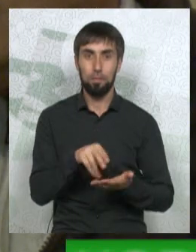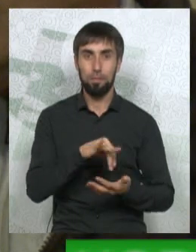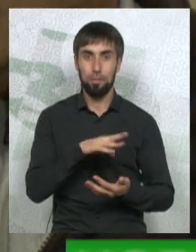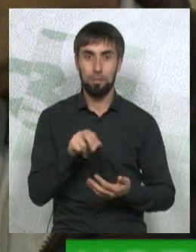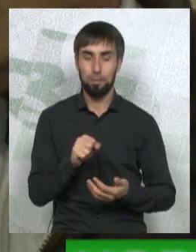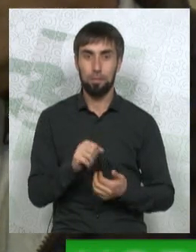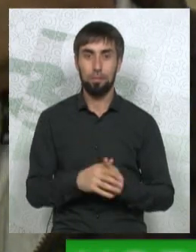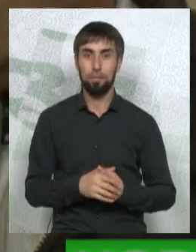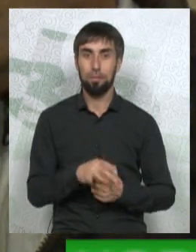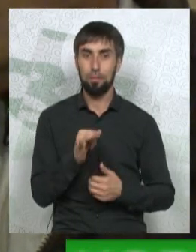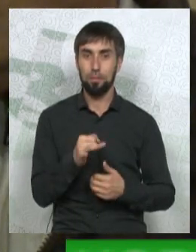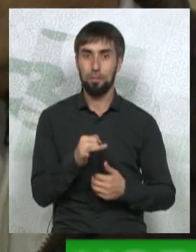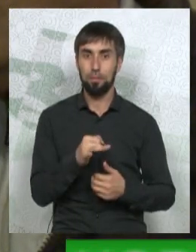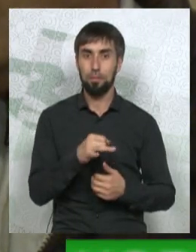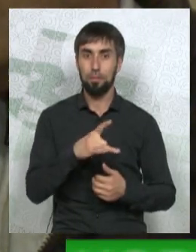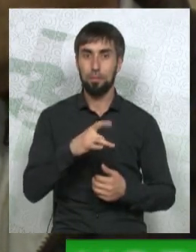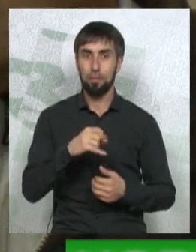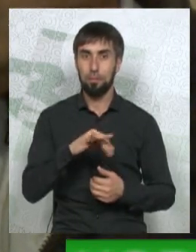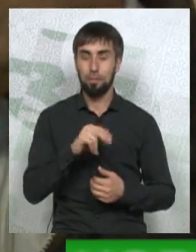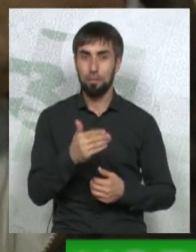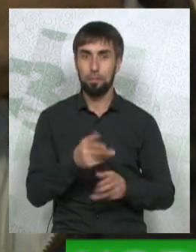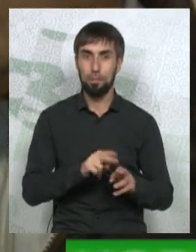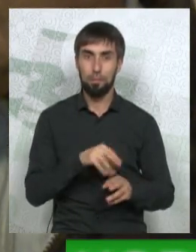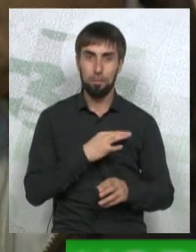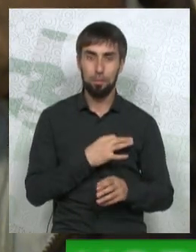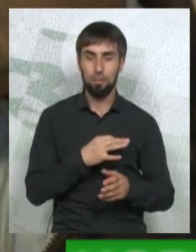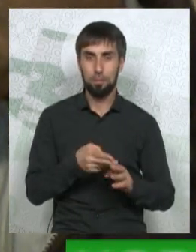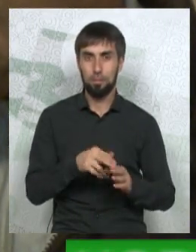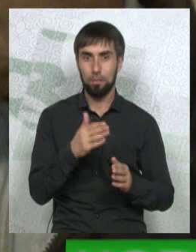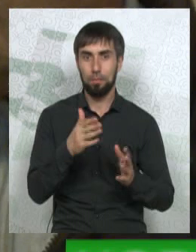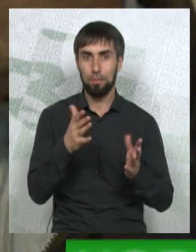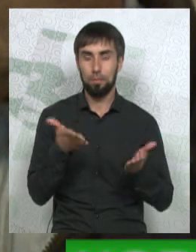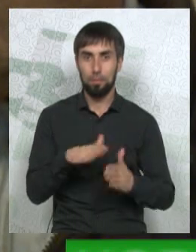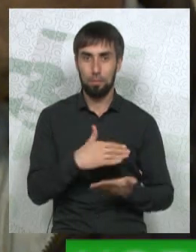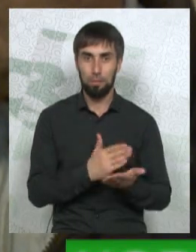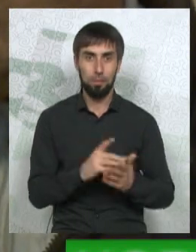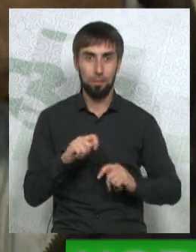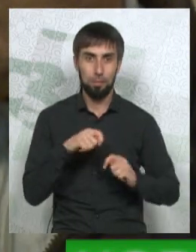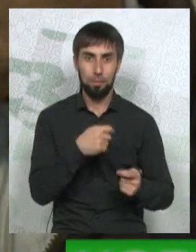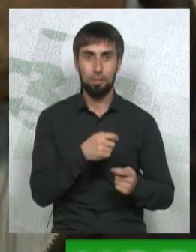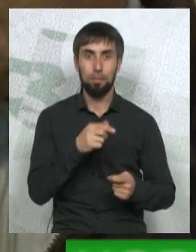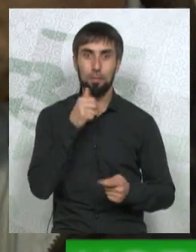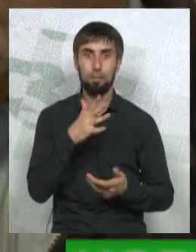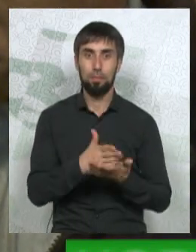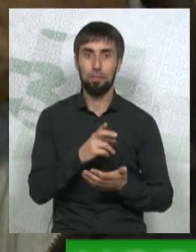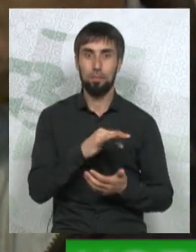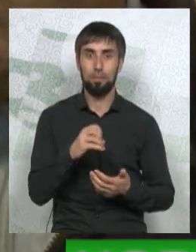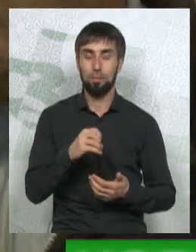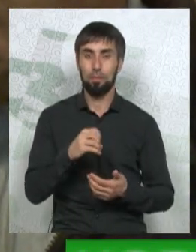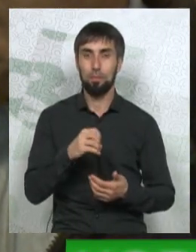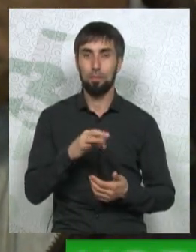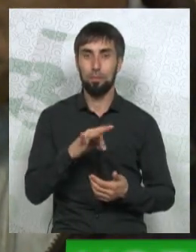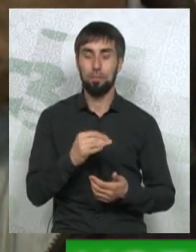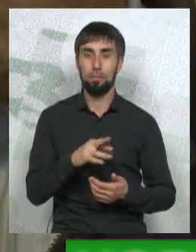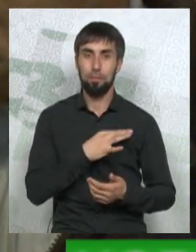и доносить разведкой до основных частей и подразделений, которые идут в боевой операции.